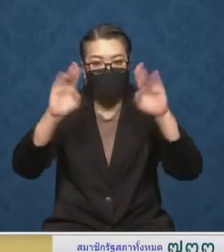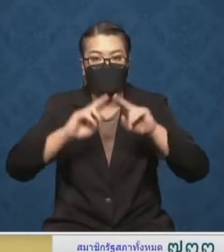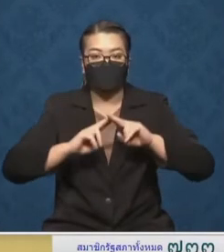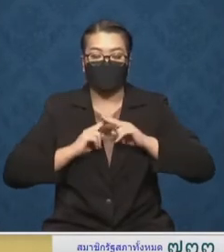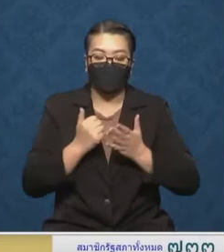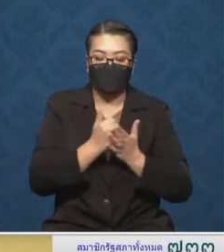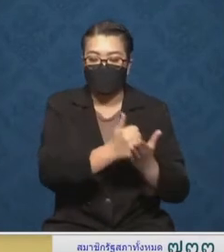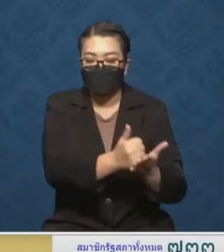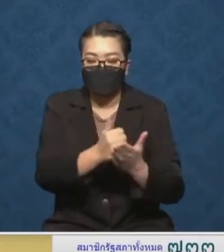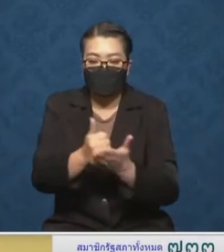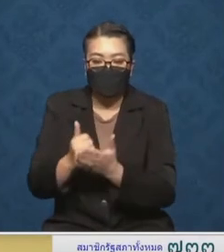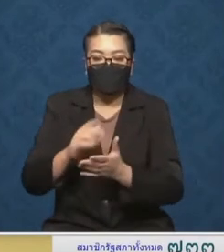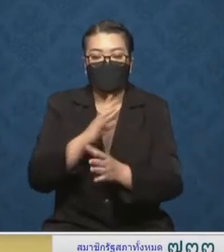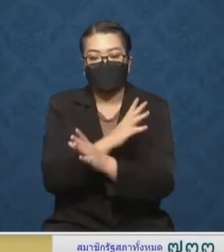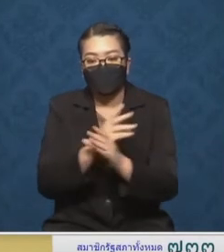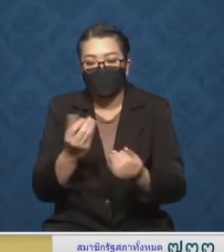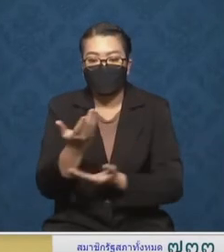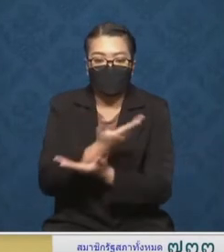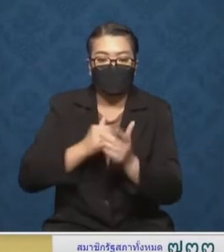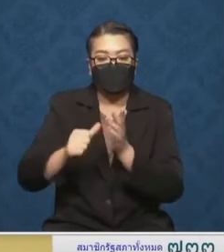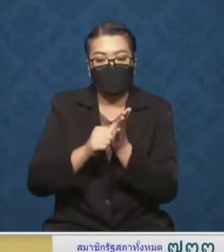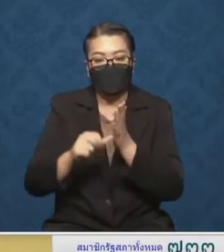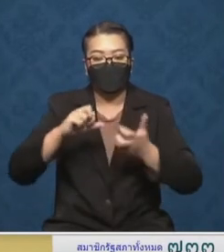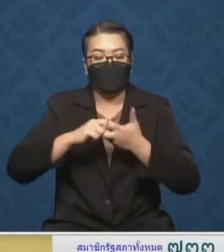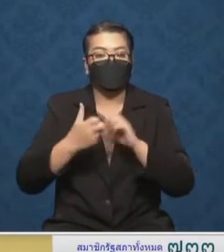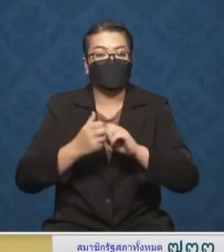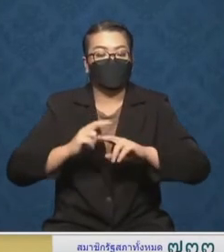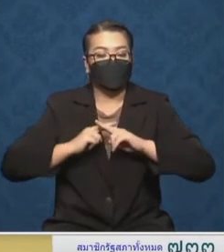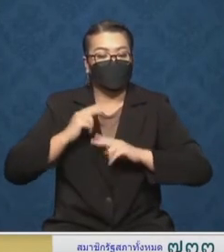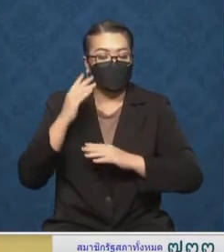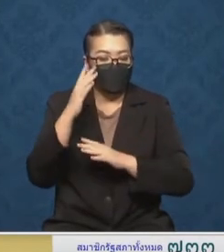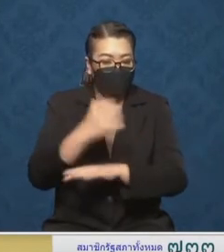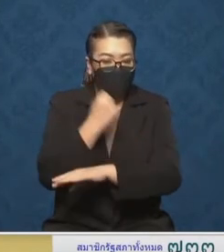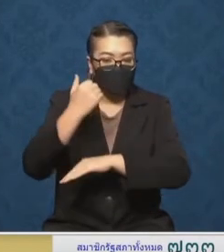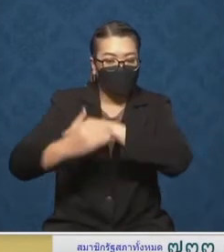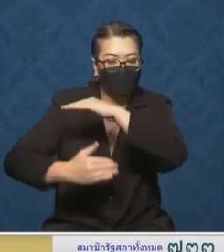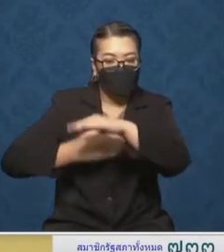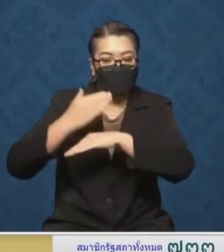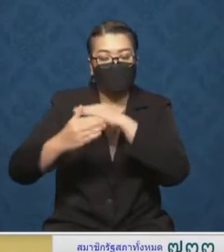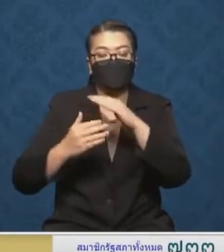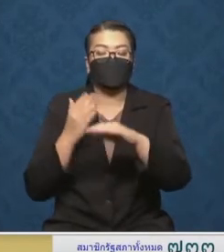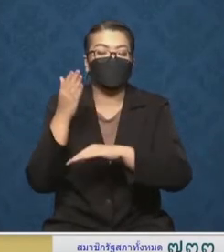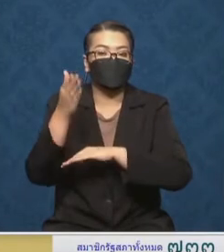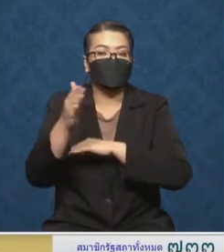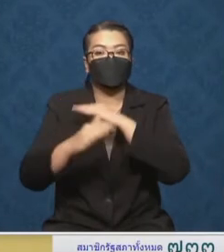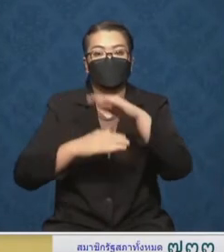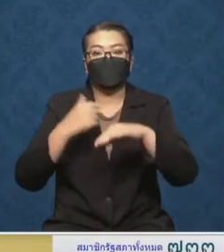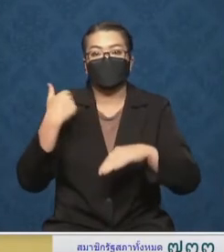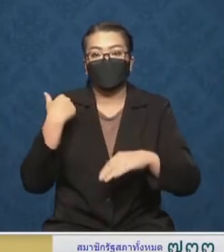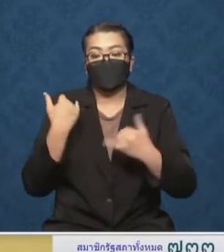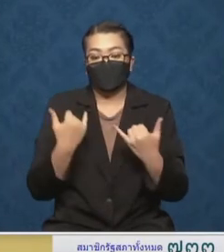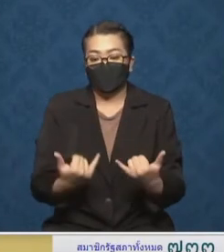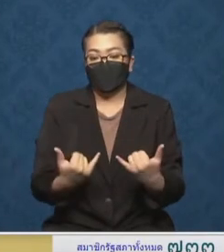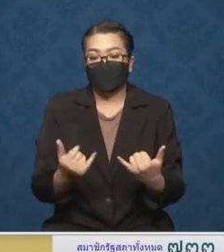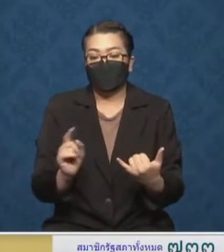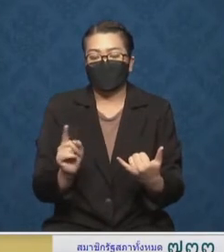คอยช่วยกันแก้ปัญหาด้วยตัวของพวกเราเองการเมืองไทยจะก้าวไปข้างหน้าอีกมากมายมหาศาลแต่จะว่า